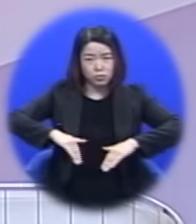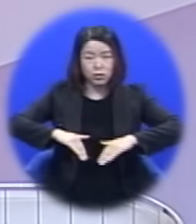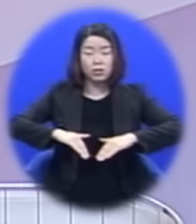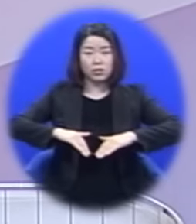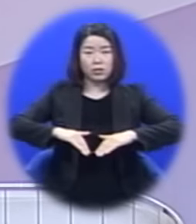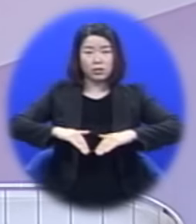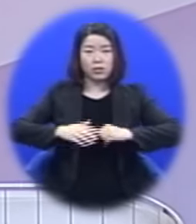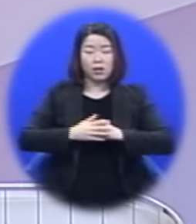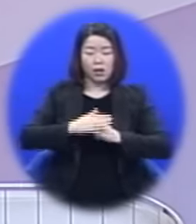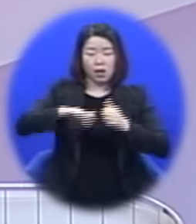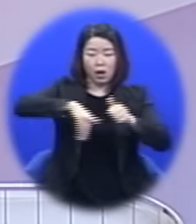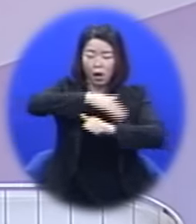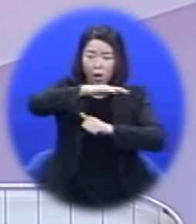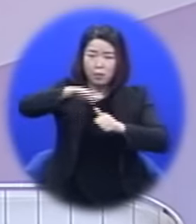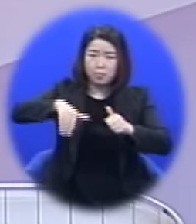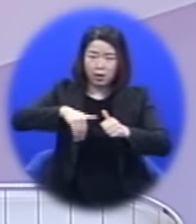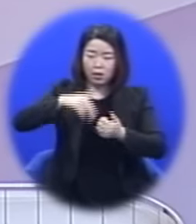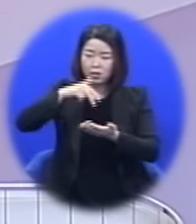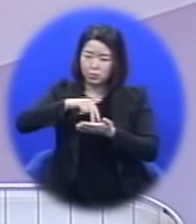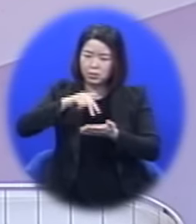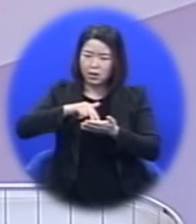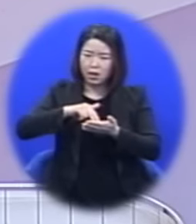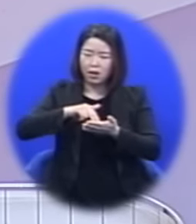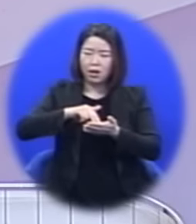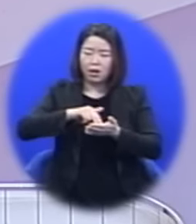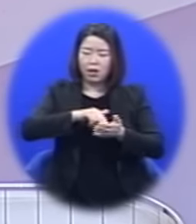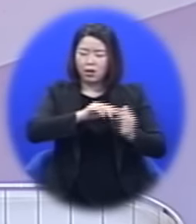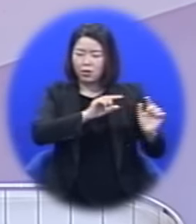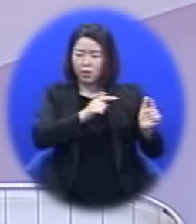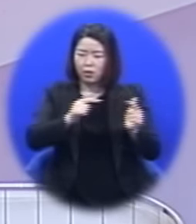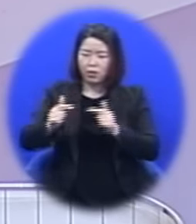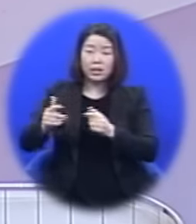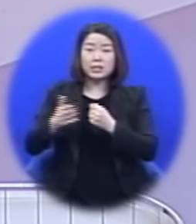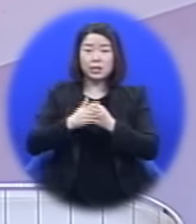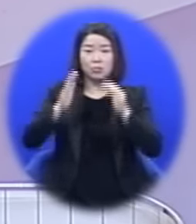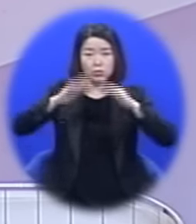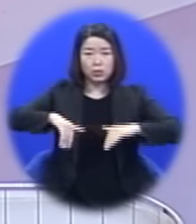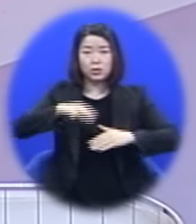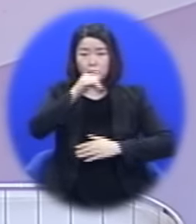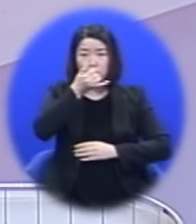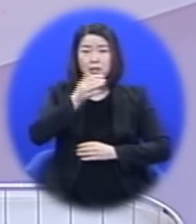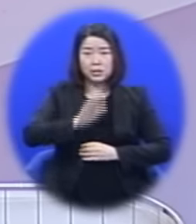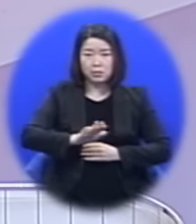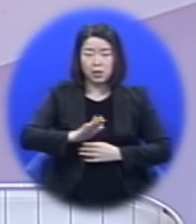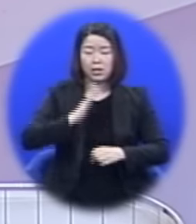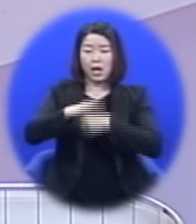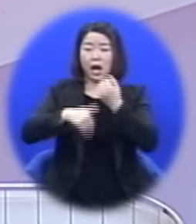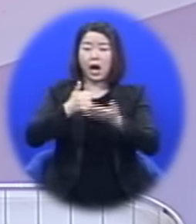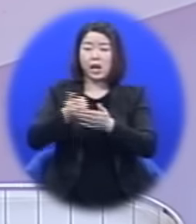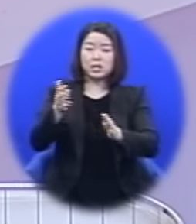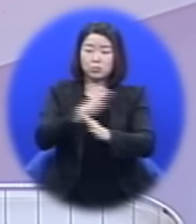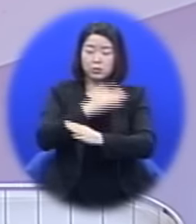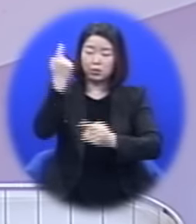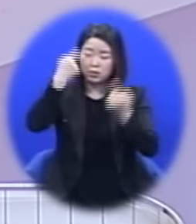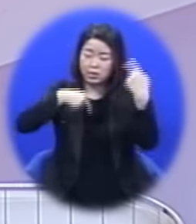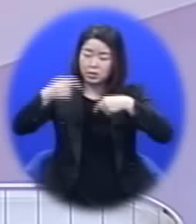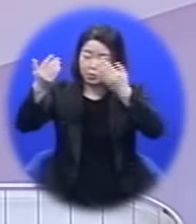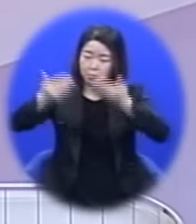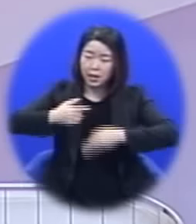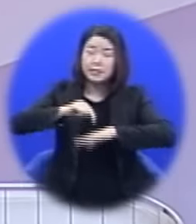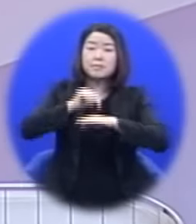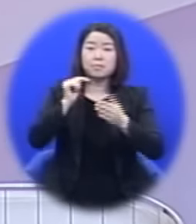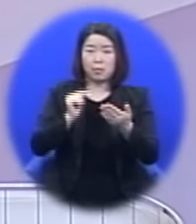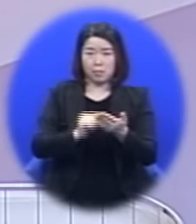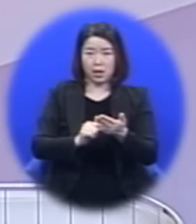무너졌는데, 형편과 사정이 어려워서 무너진 것도 그렇지만 하나님으로부터 상처받았다는 마음,